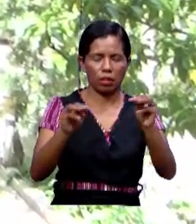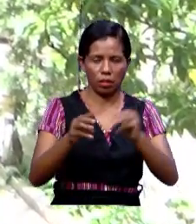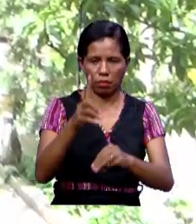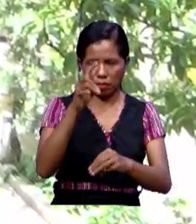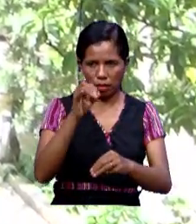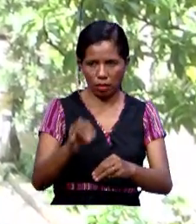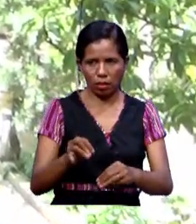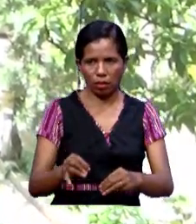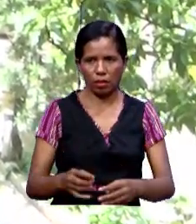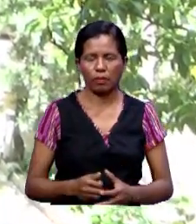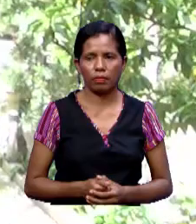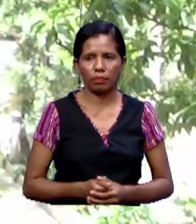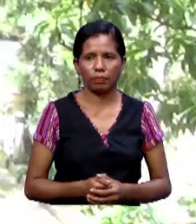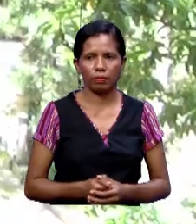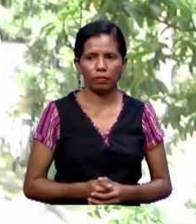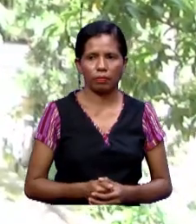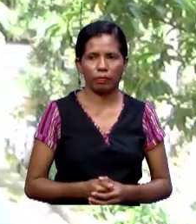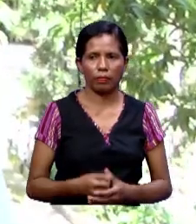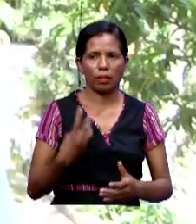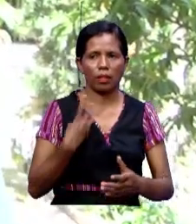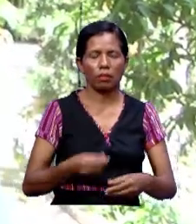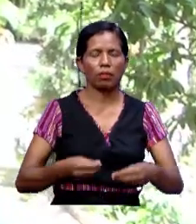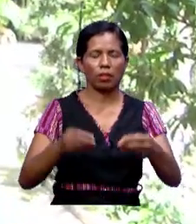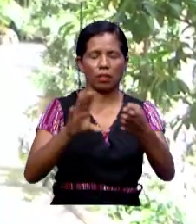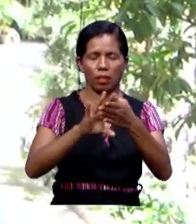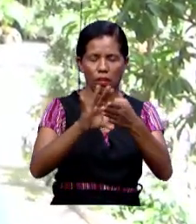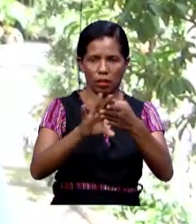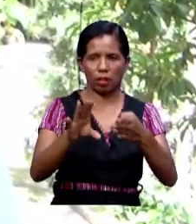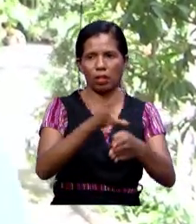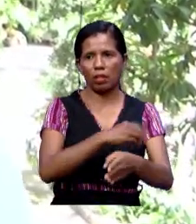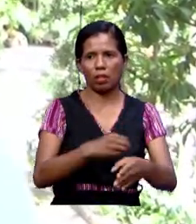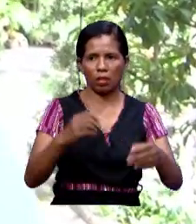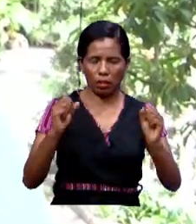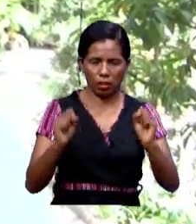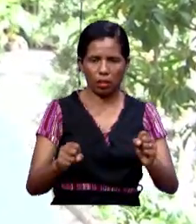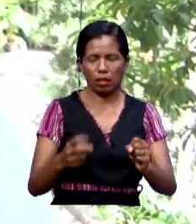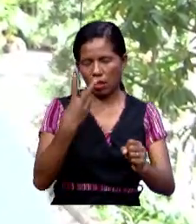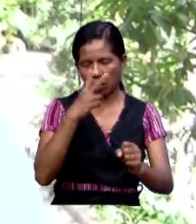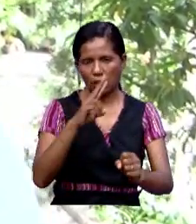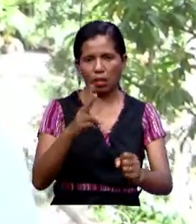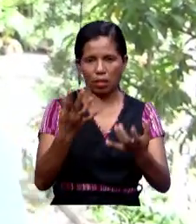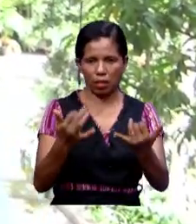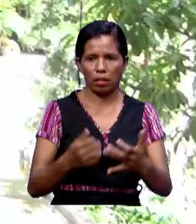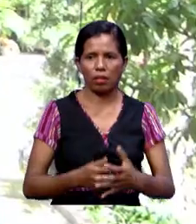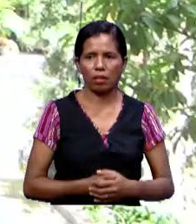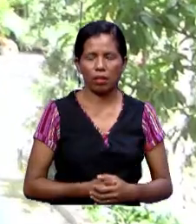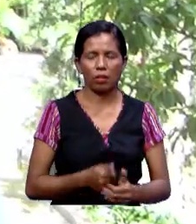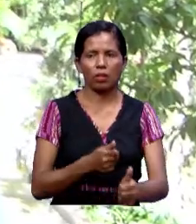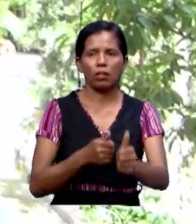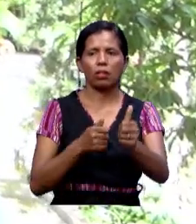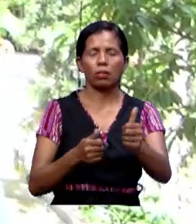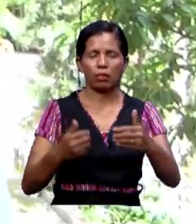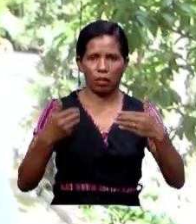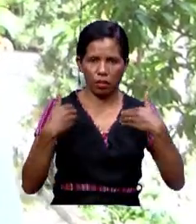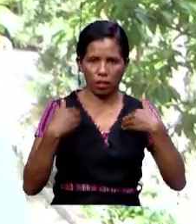nemu fotin di distrik Dili yang fona kartu distrik Dili maka hari ini itu buat baik ya,